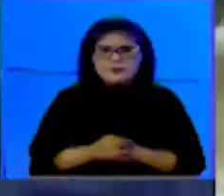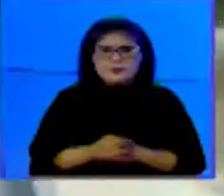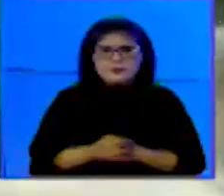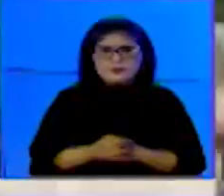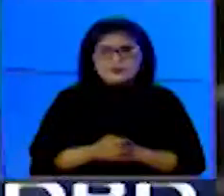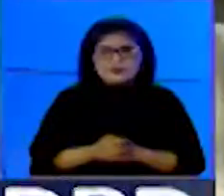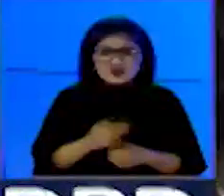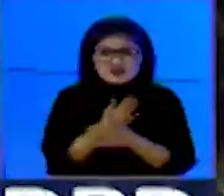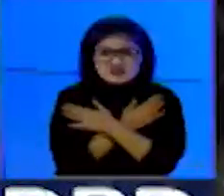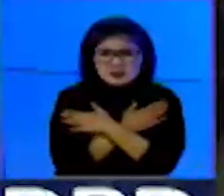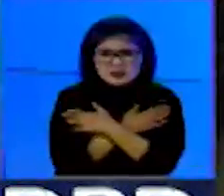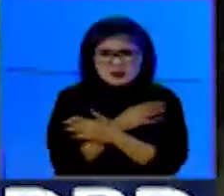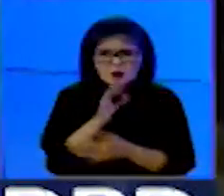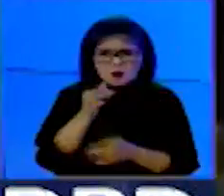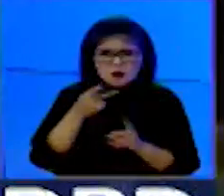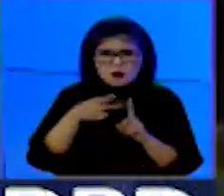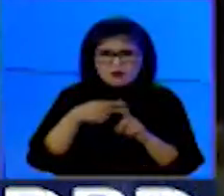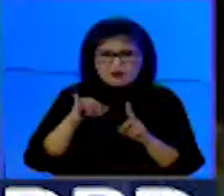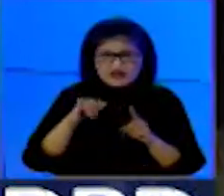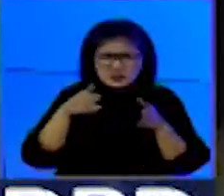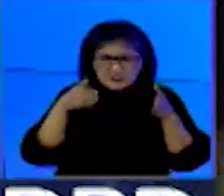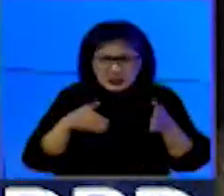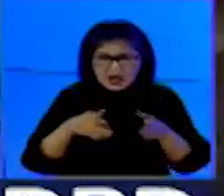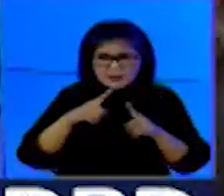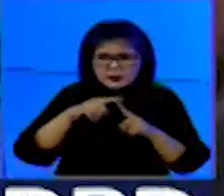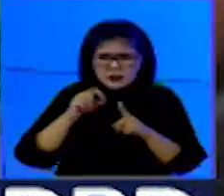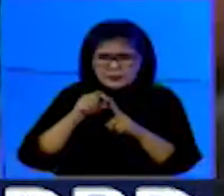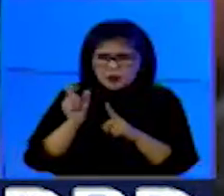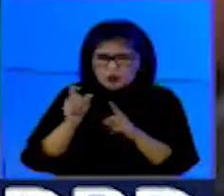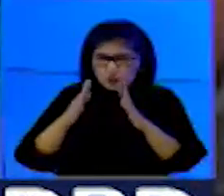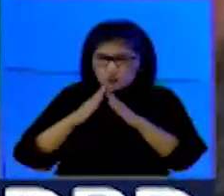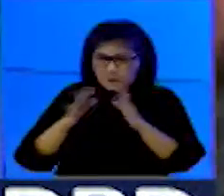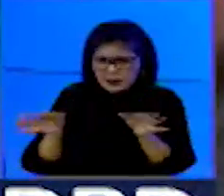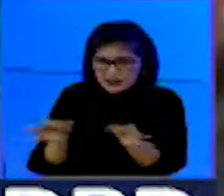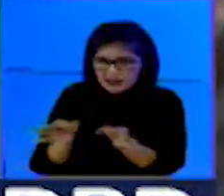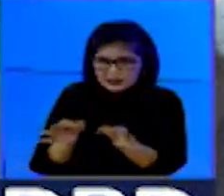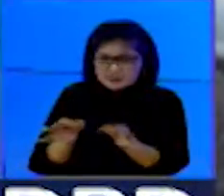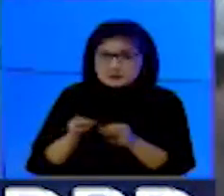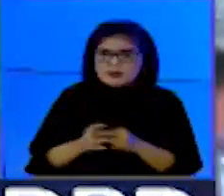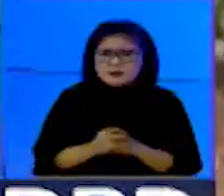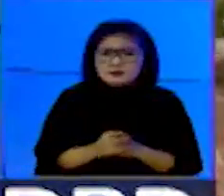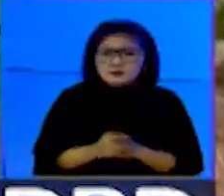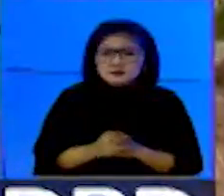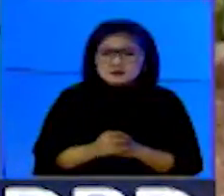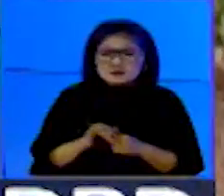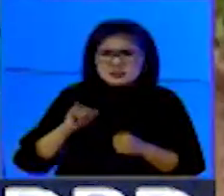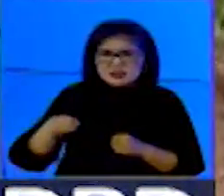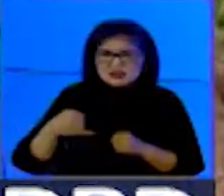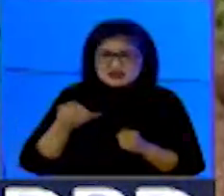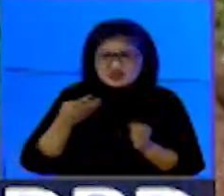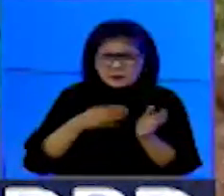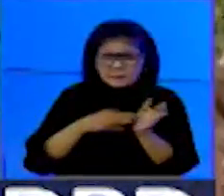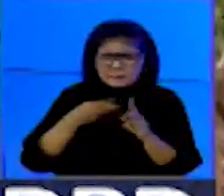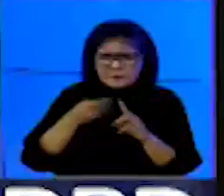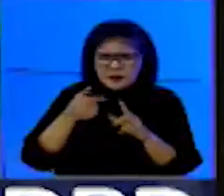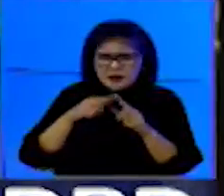Jasad Trofi akhirnya dimakamkan keluarga di TPU dekat rumahnya di Desa Banyu Biru, Jemberana, Bali. Bocah 9 tahun ini